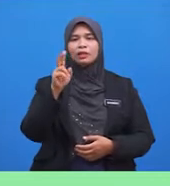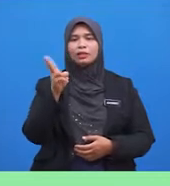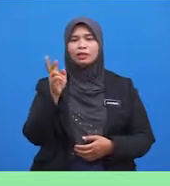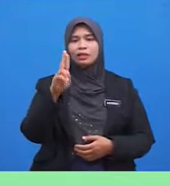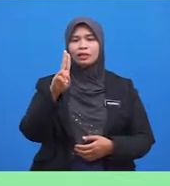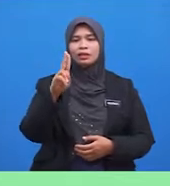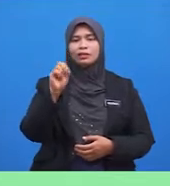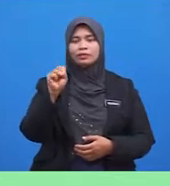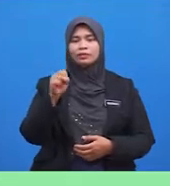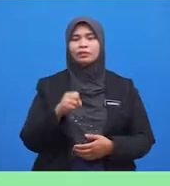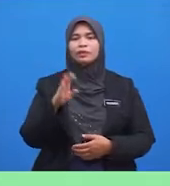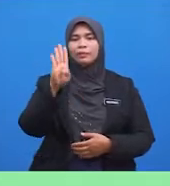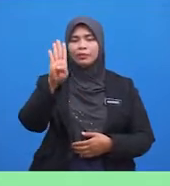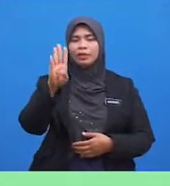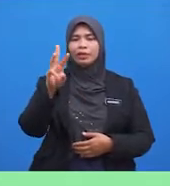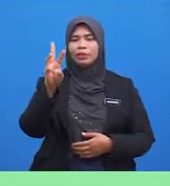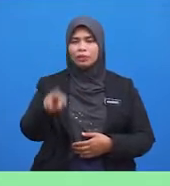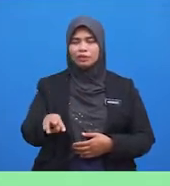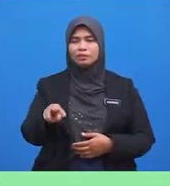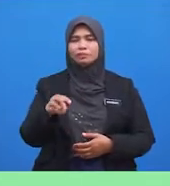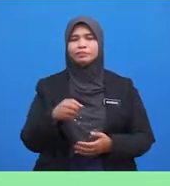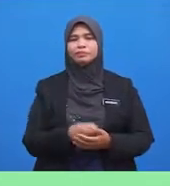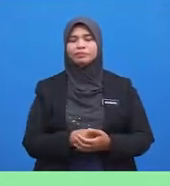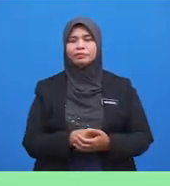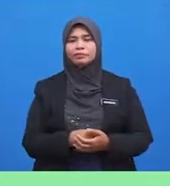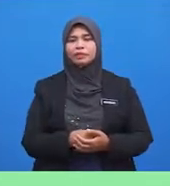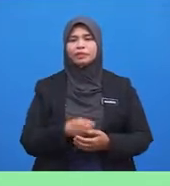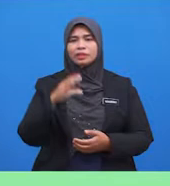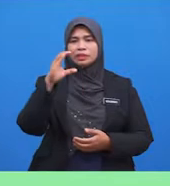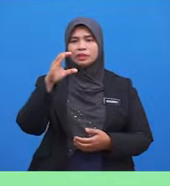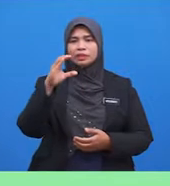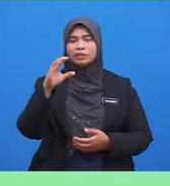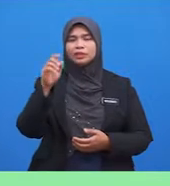Harus. B. Wajib. C.